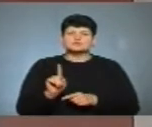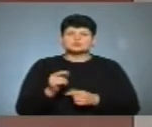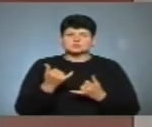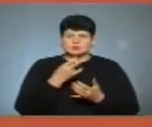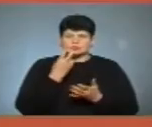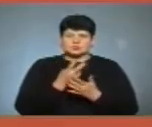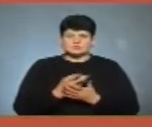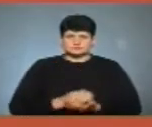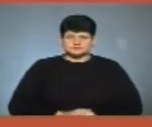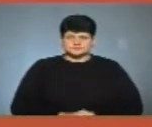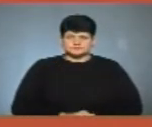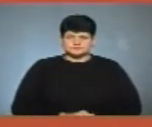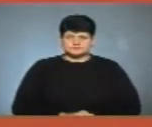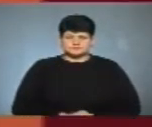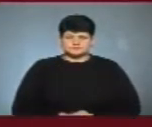дивіться.